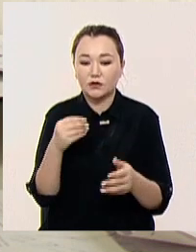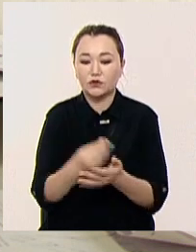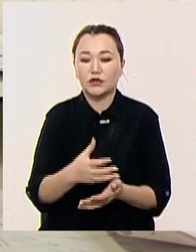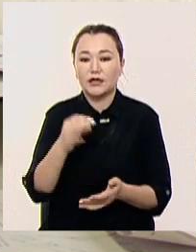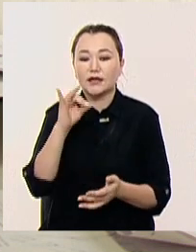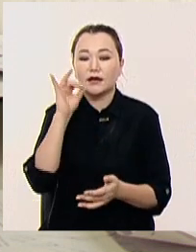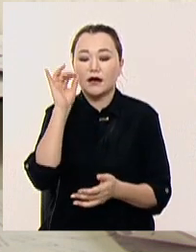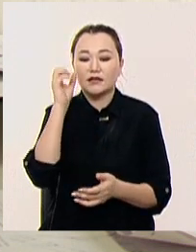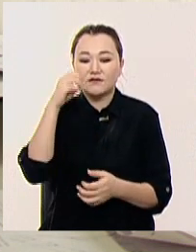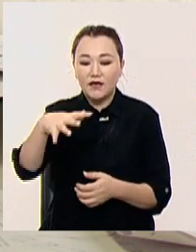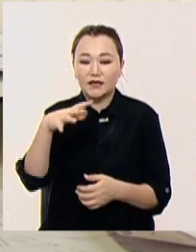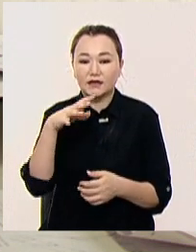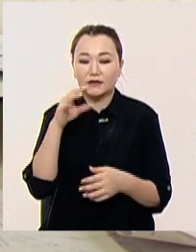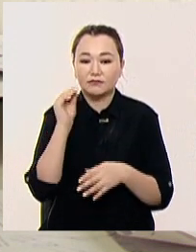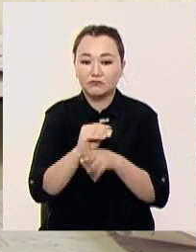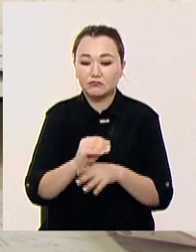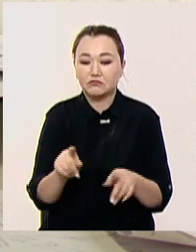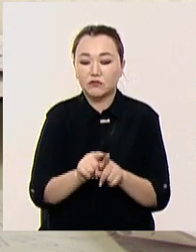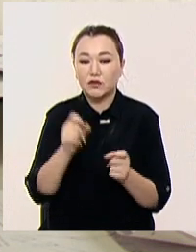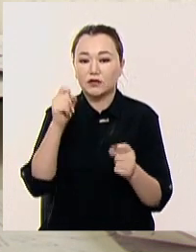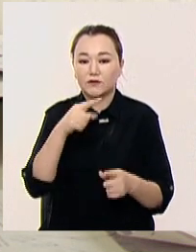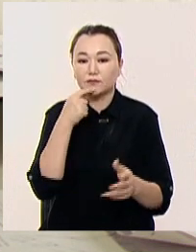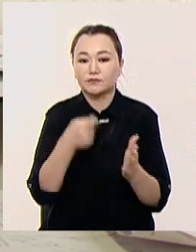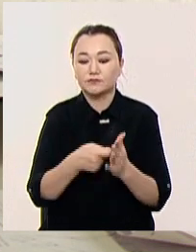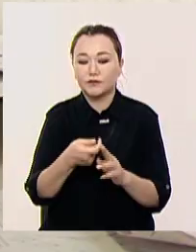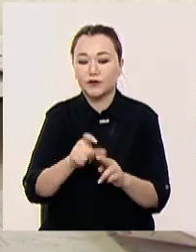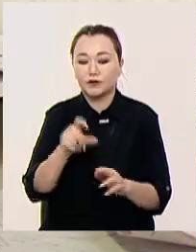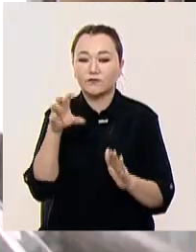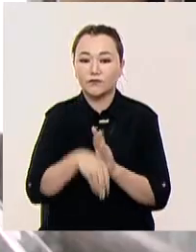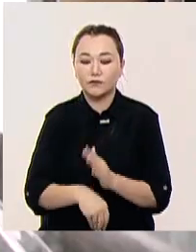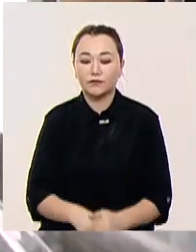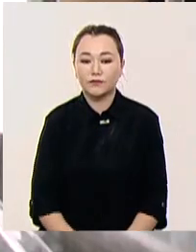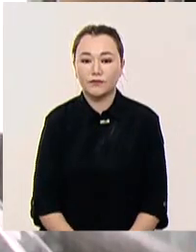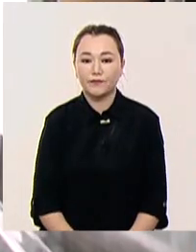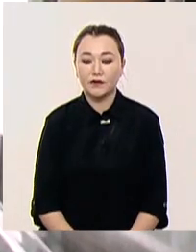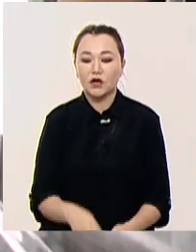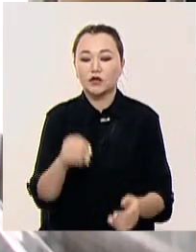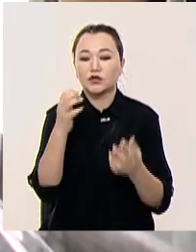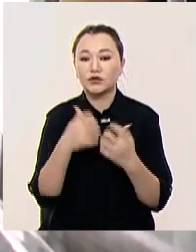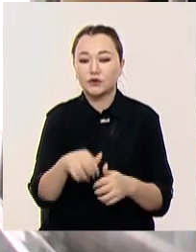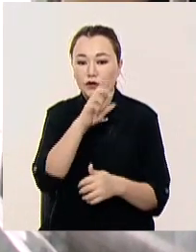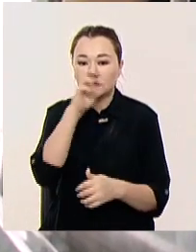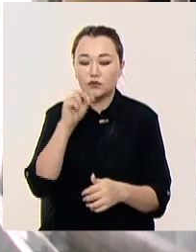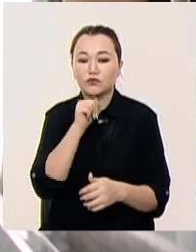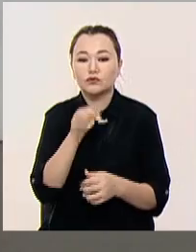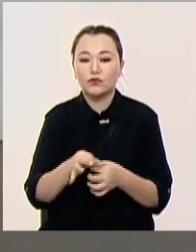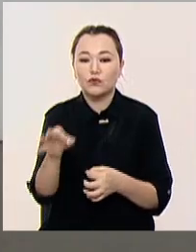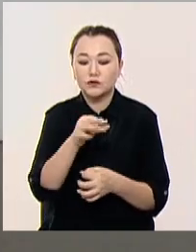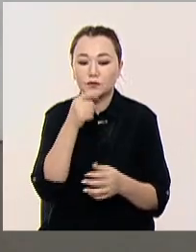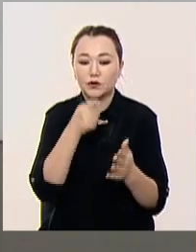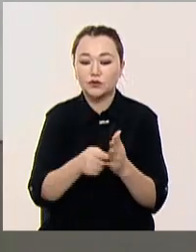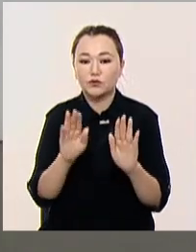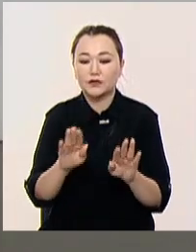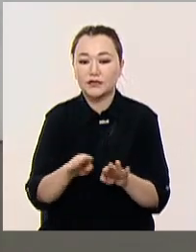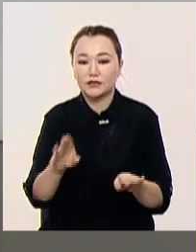свет. Вот, соответственно, в стоимость питания все это входит. За счет государства в Костанайской области питаются только